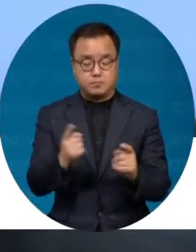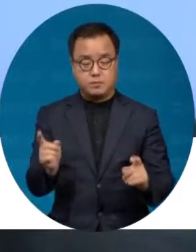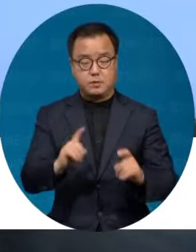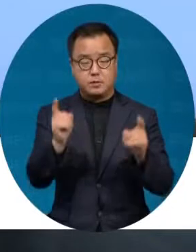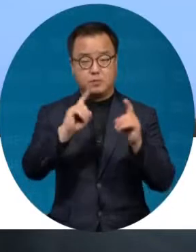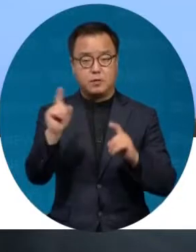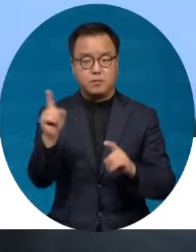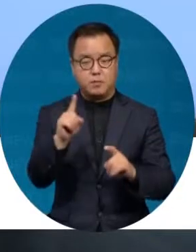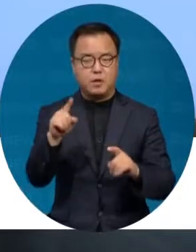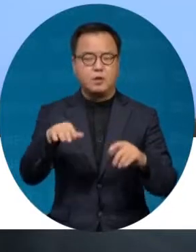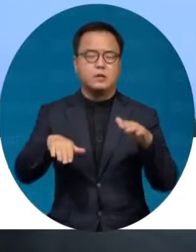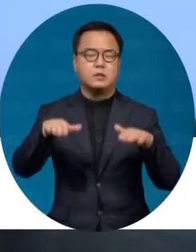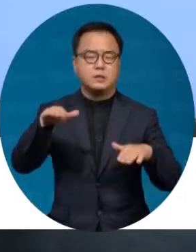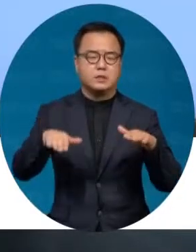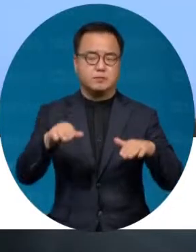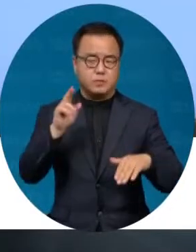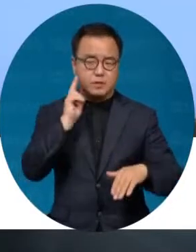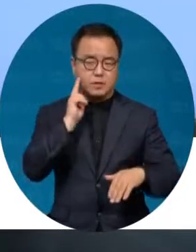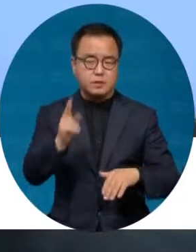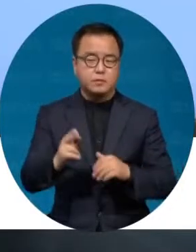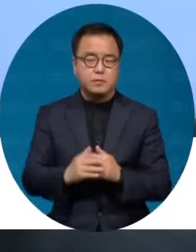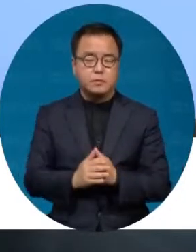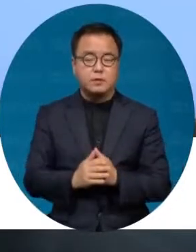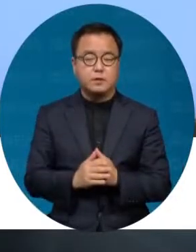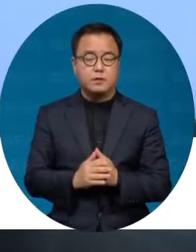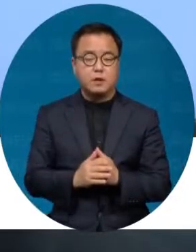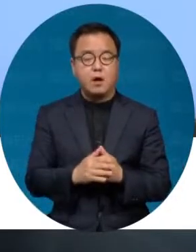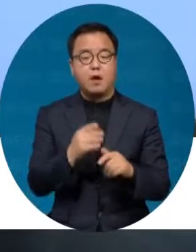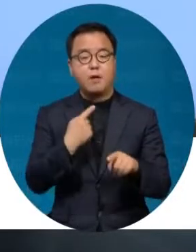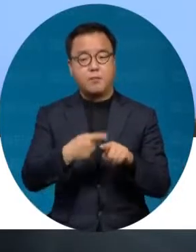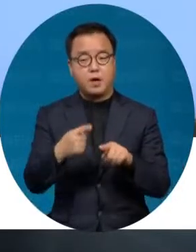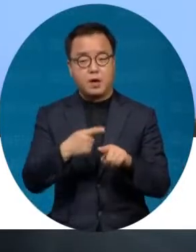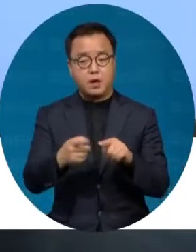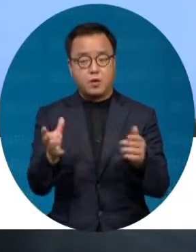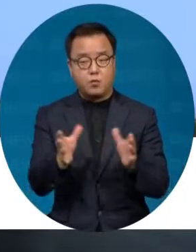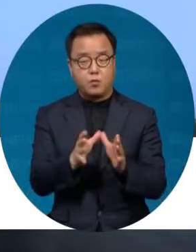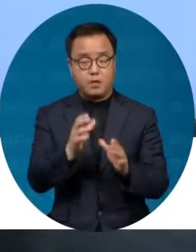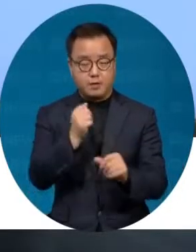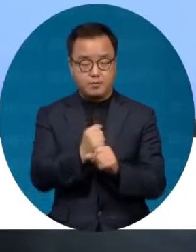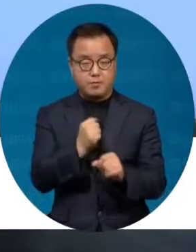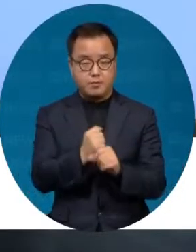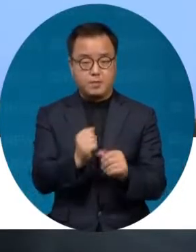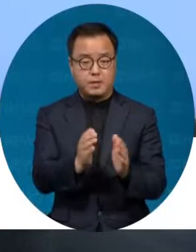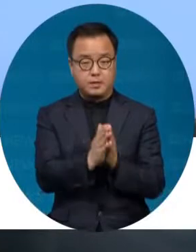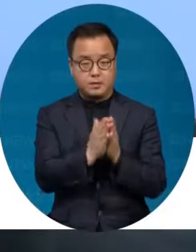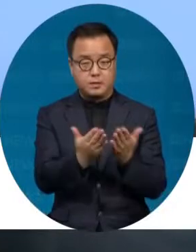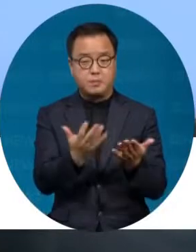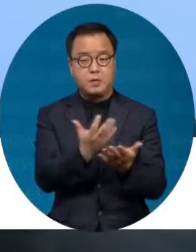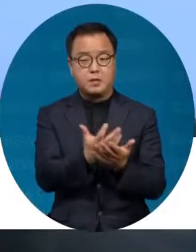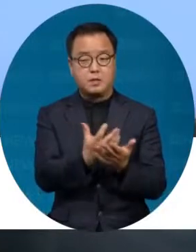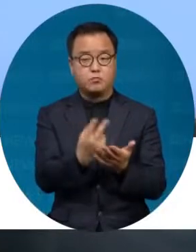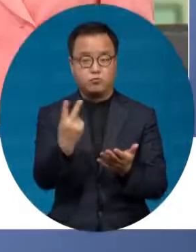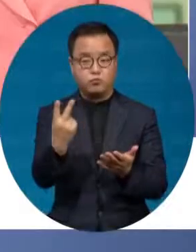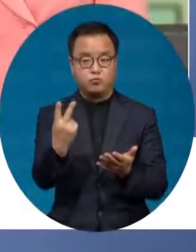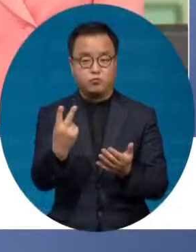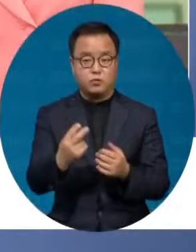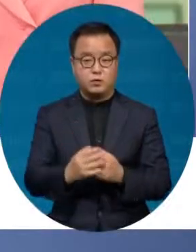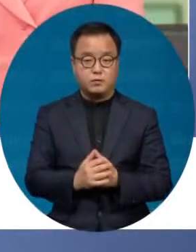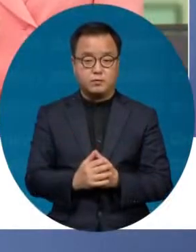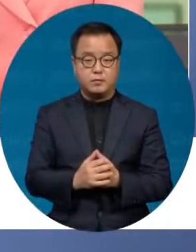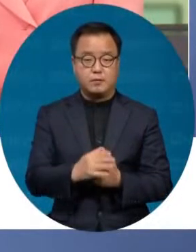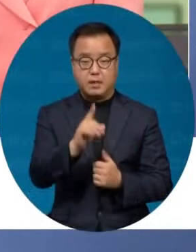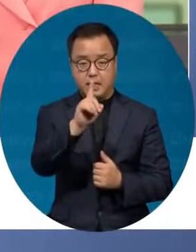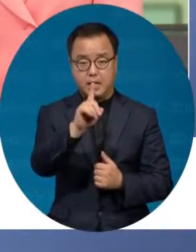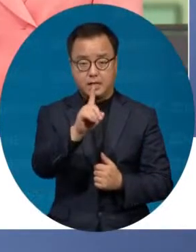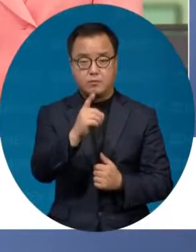불평등의 심화 라고 볼 수 있습니다 여기 이제 평가원에서 만든 2 보고서가 있는데요 자료 보시죠 1 4